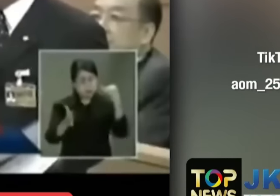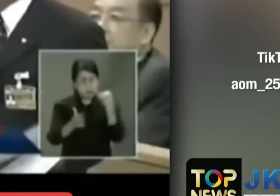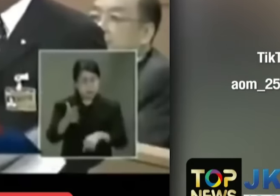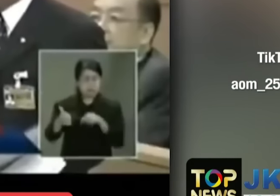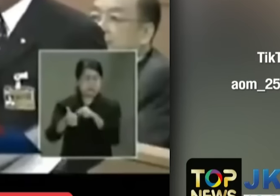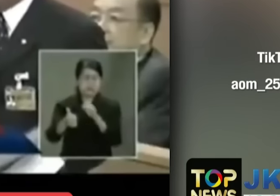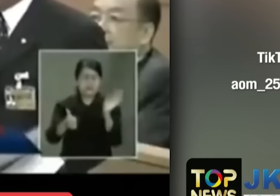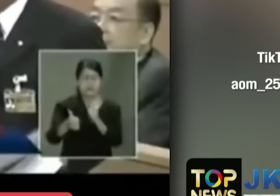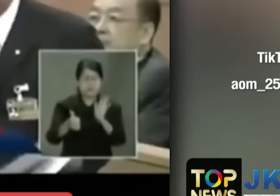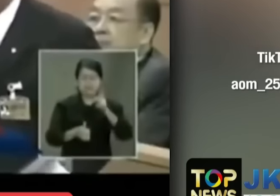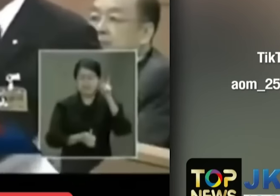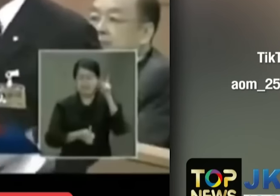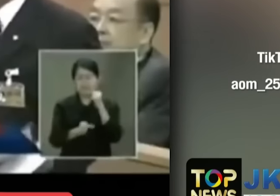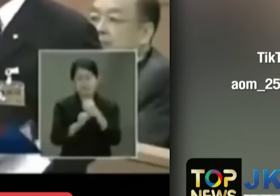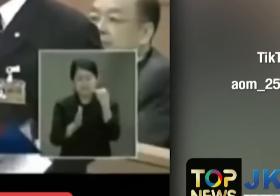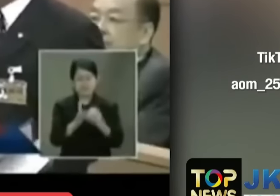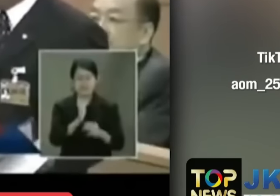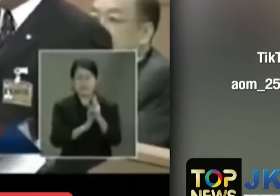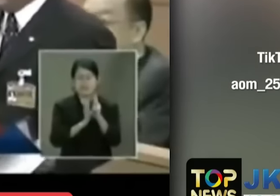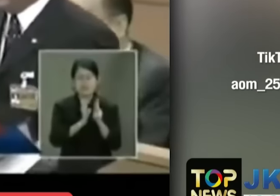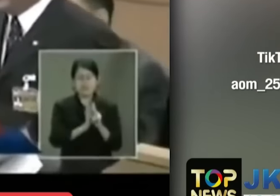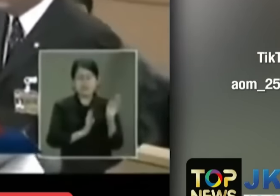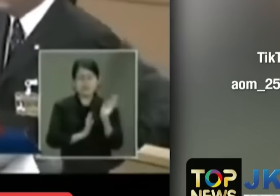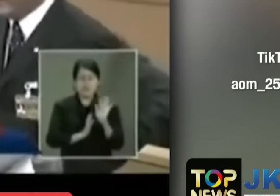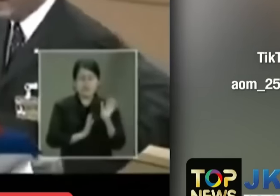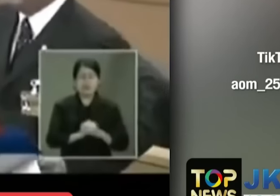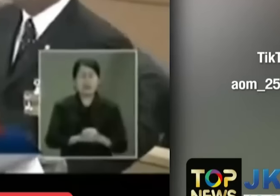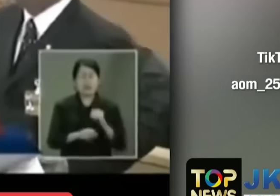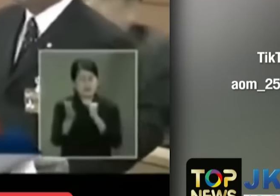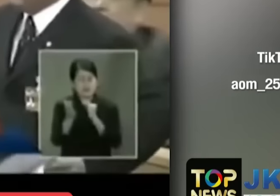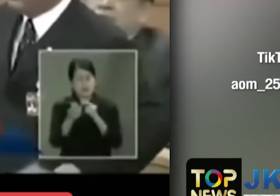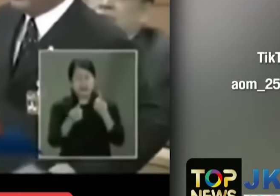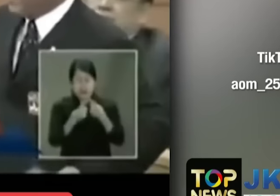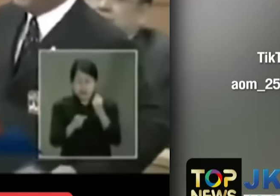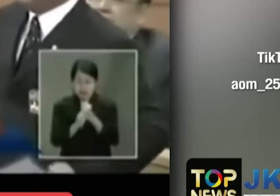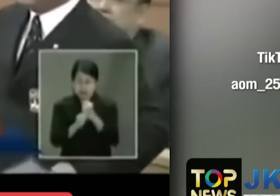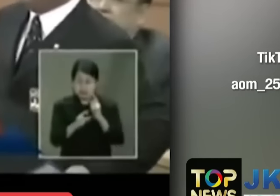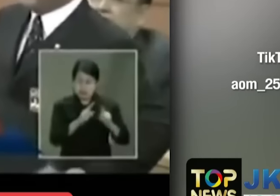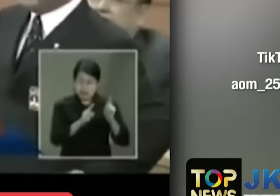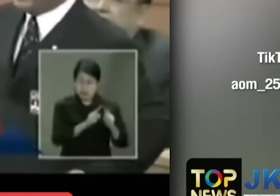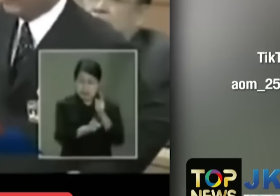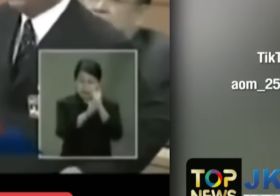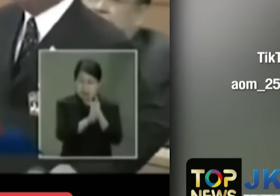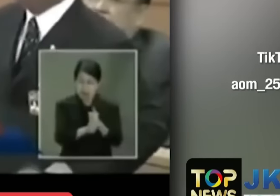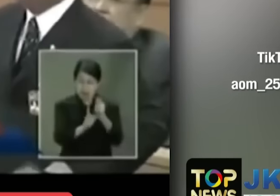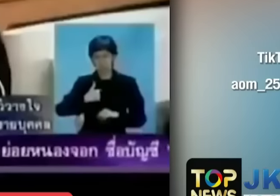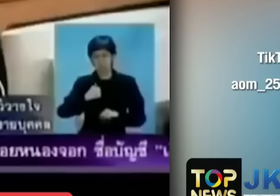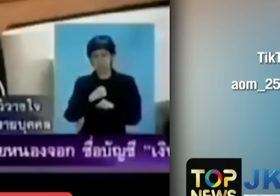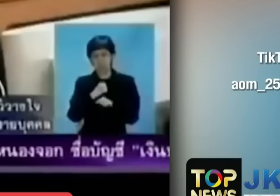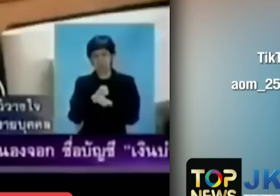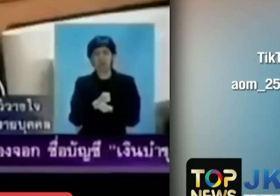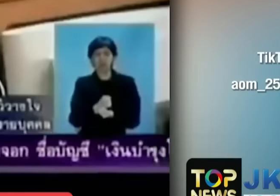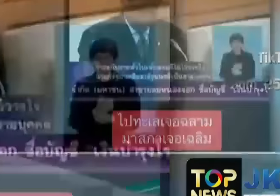ไม่ได้ทำผิดกฎหมายแต่ทำสิ่งที่กฎหมายห้ามถ้าพูดอย่างนี้ไม่อธิบายคนฟังอะไรว่าเฉลิม